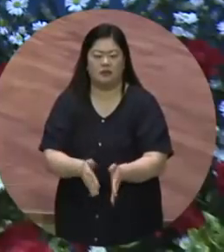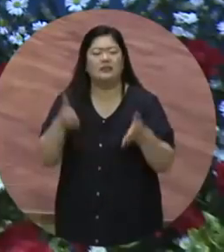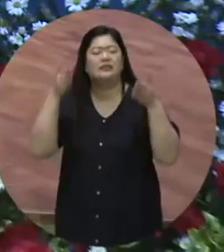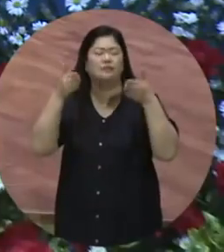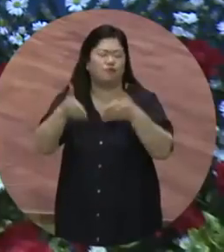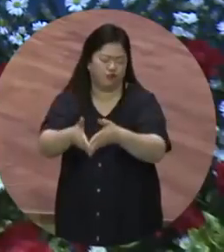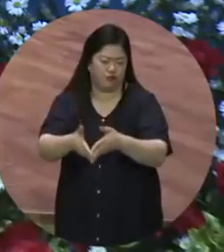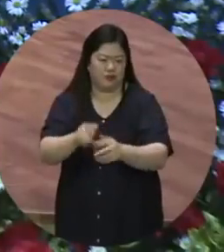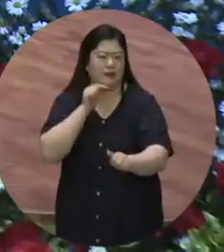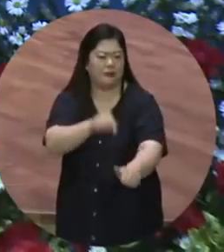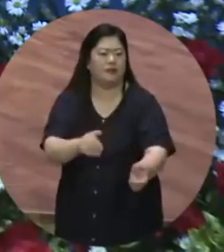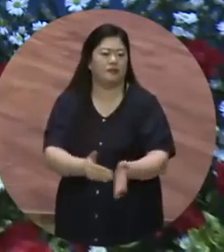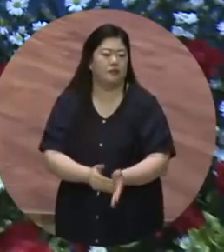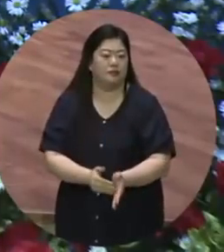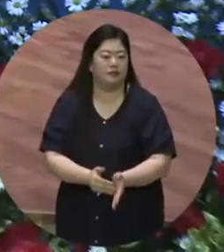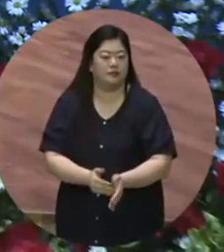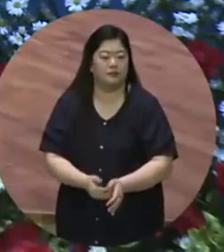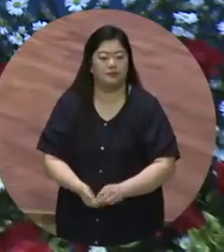문제는요.